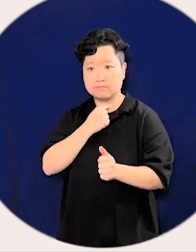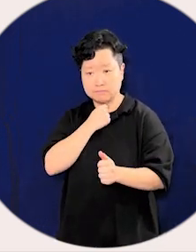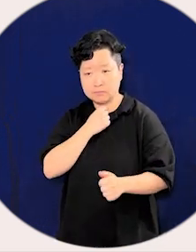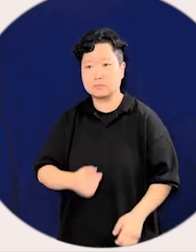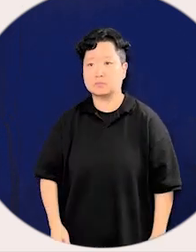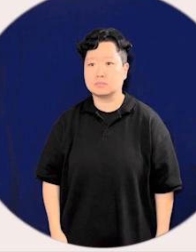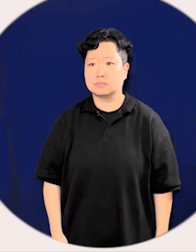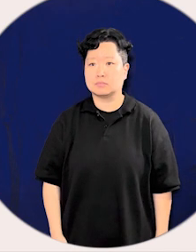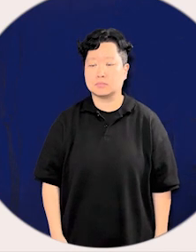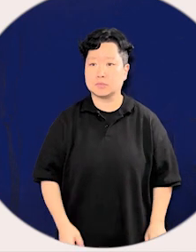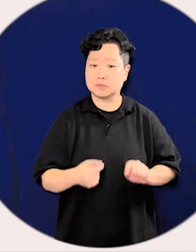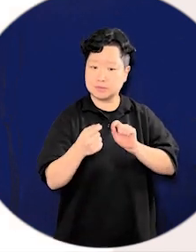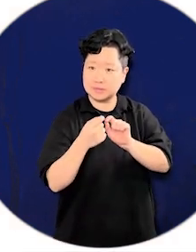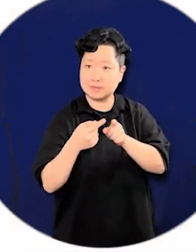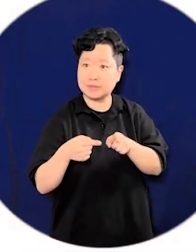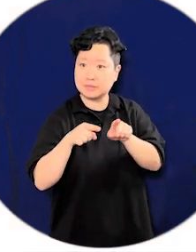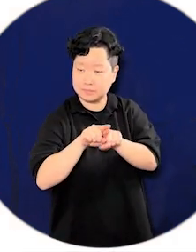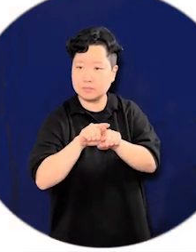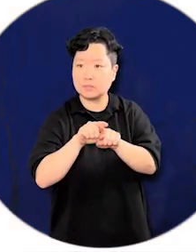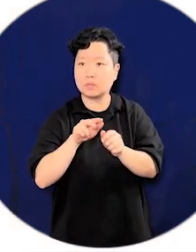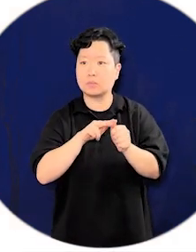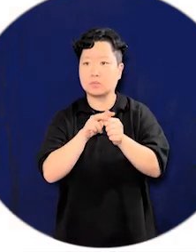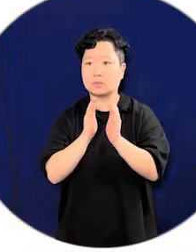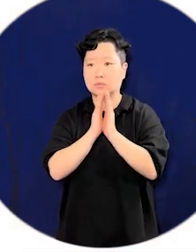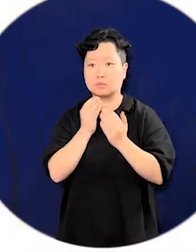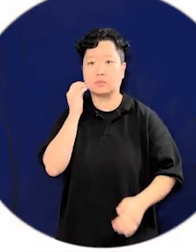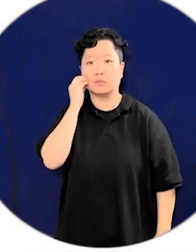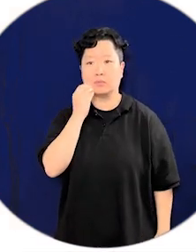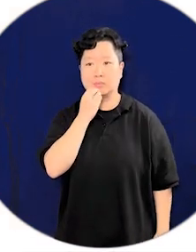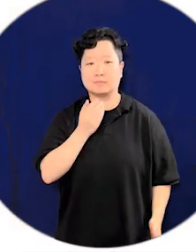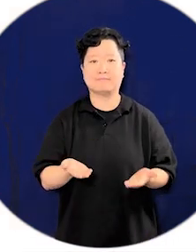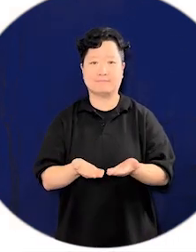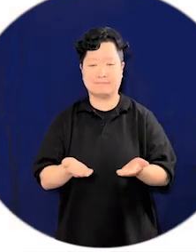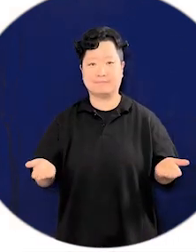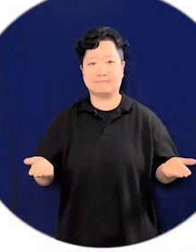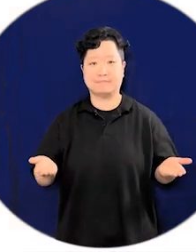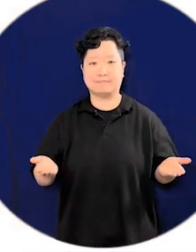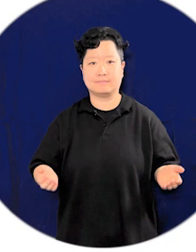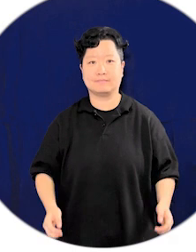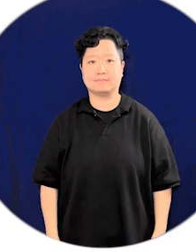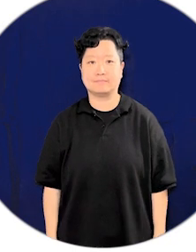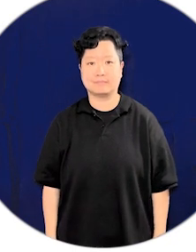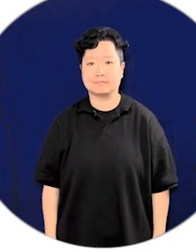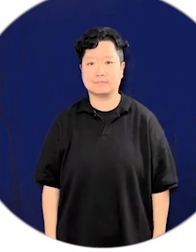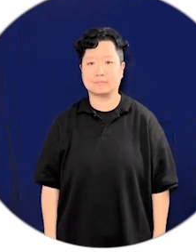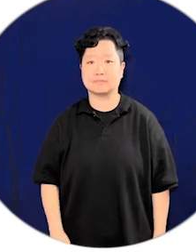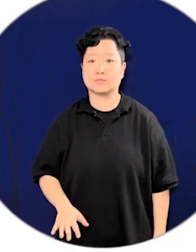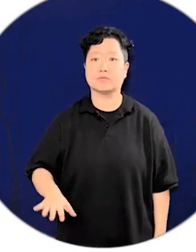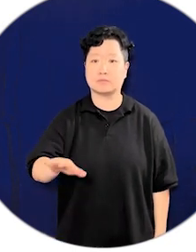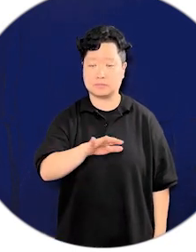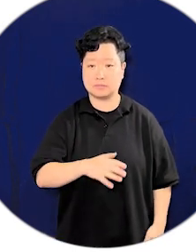가이드북 곁에 함께를, 성적 권리와 재생산 정의를 위한 센터 쉐어 홈페이지에서 검색하세요.